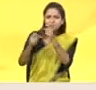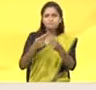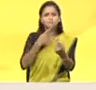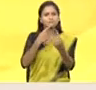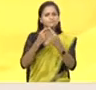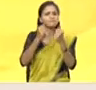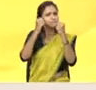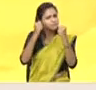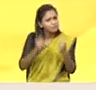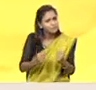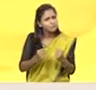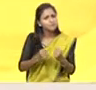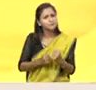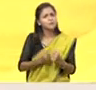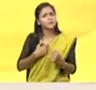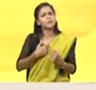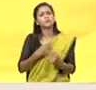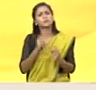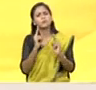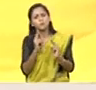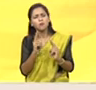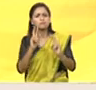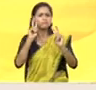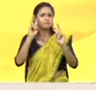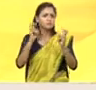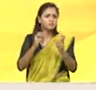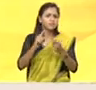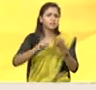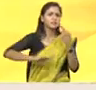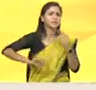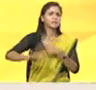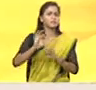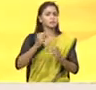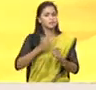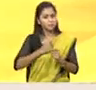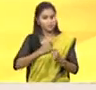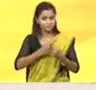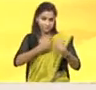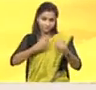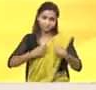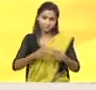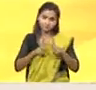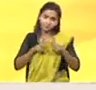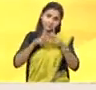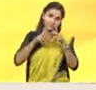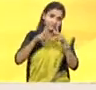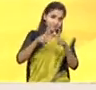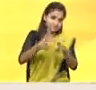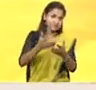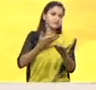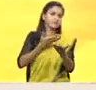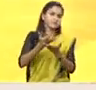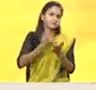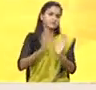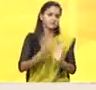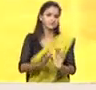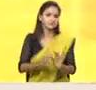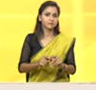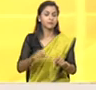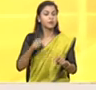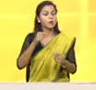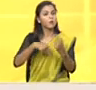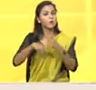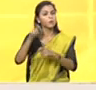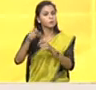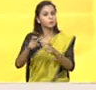बैठ करके हल्के फुल्के वातावरण में अपने मन की बातें साझा कर रहा हूं,